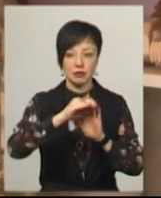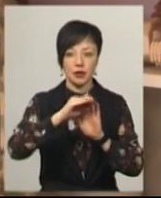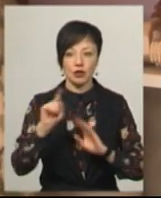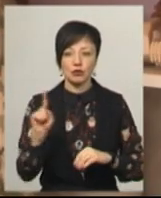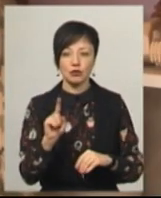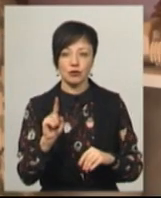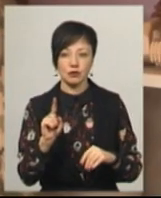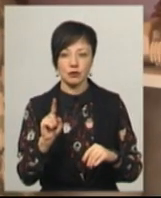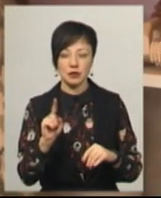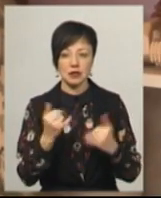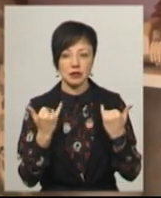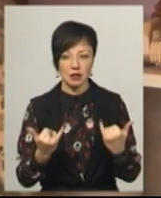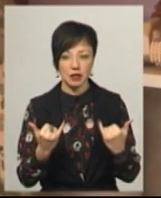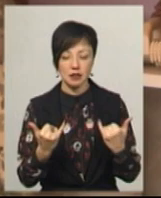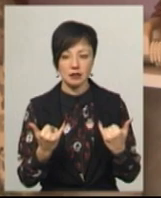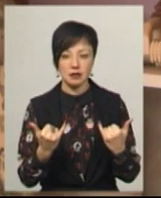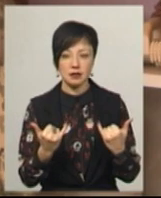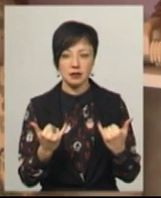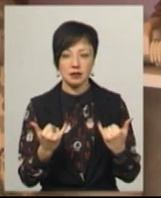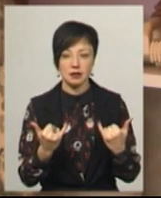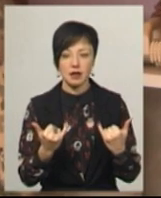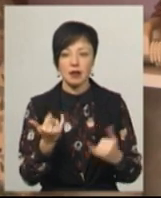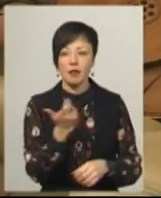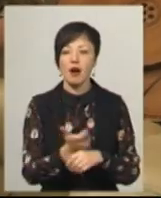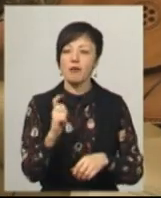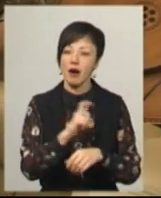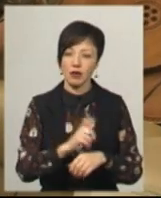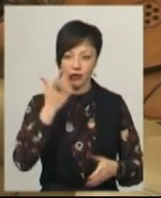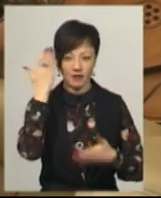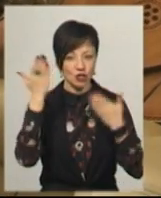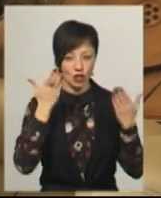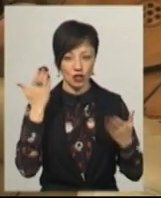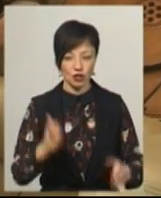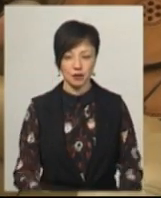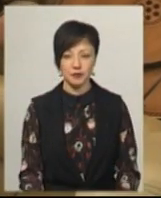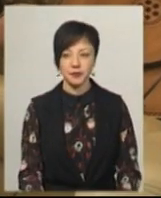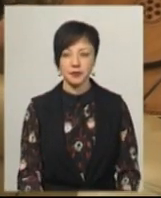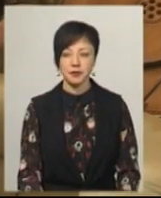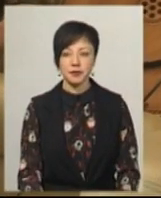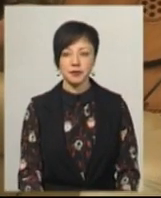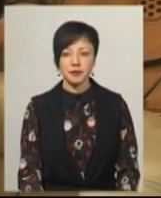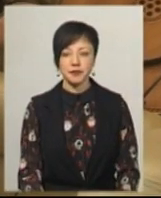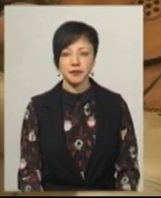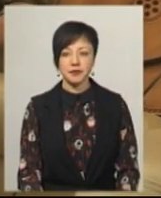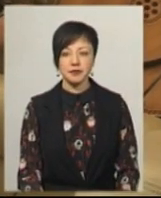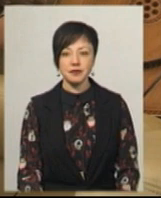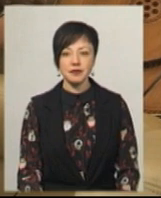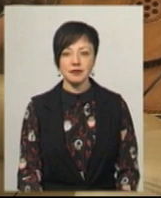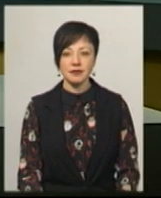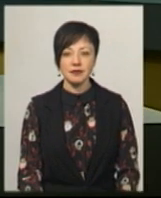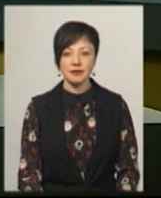що зараз, знаєте, набагато веселіше. Світлана Поробок, Іван Мовчан. Новини на Суспільному. Хмельницький.